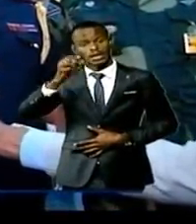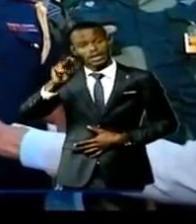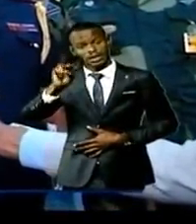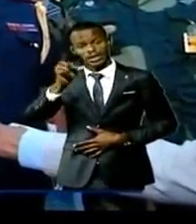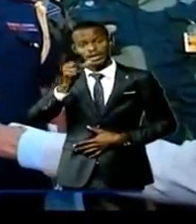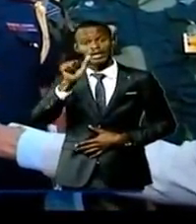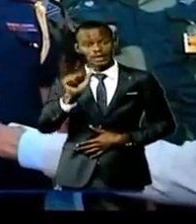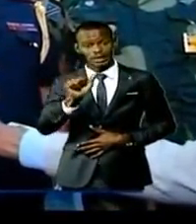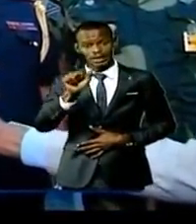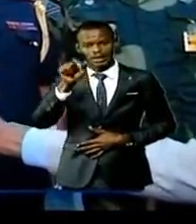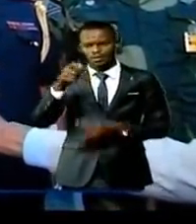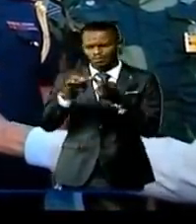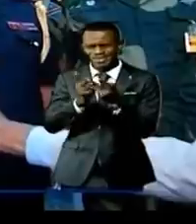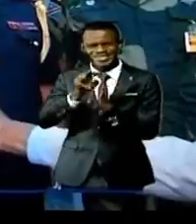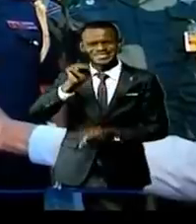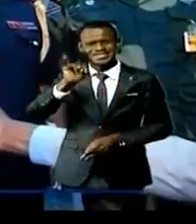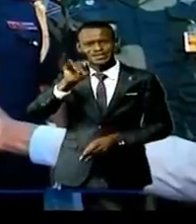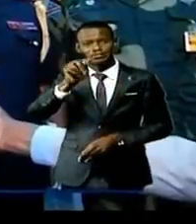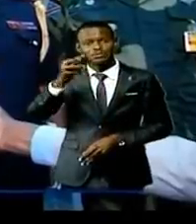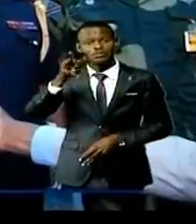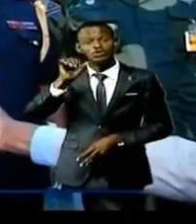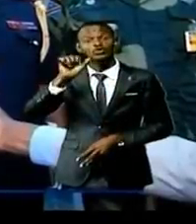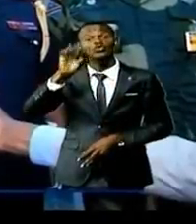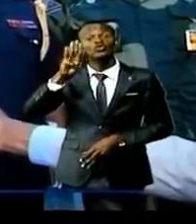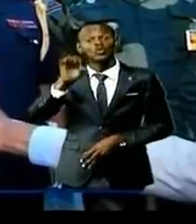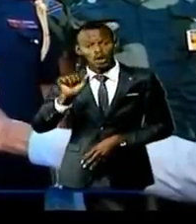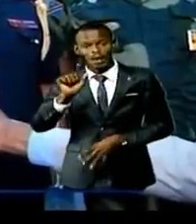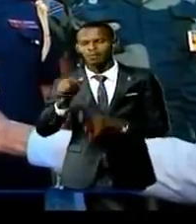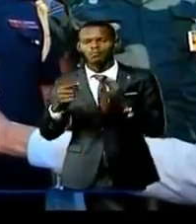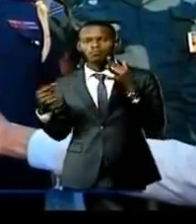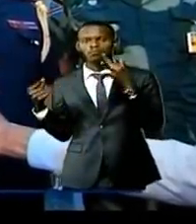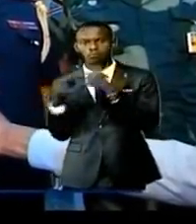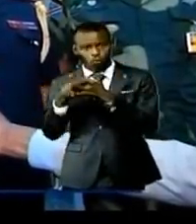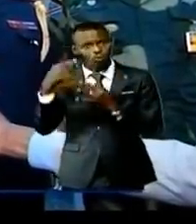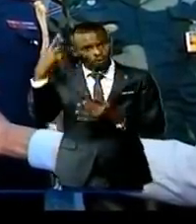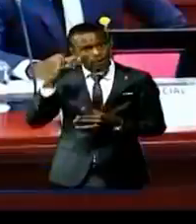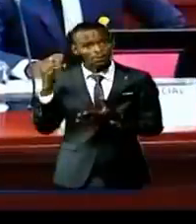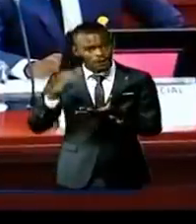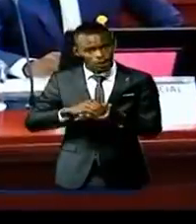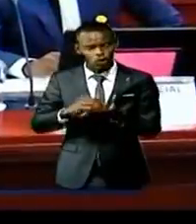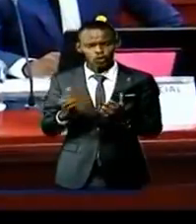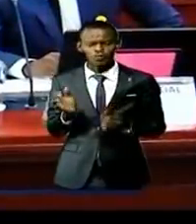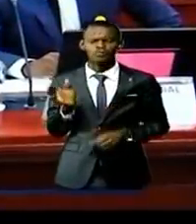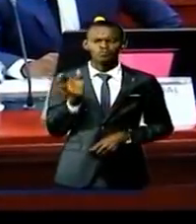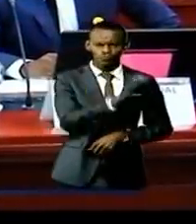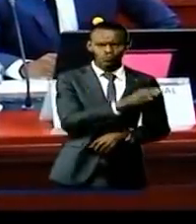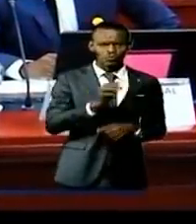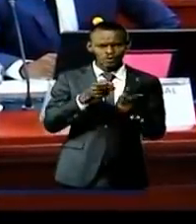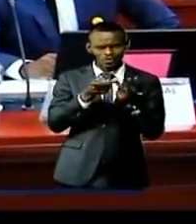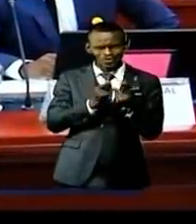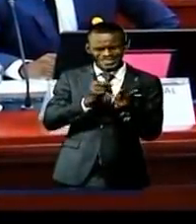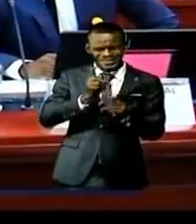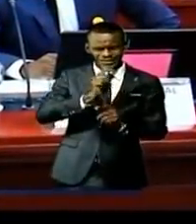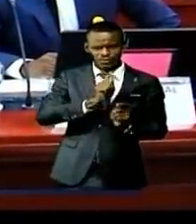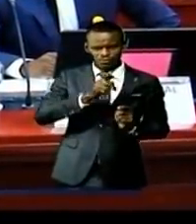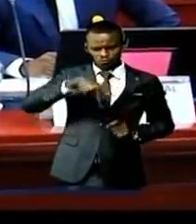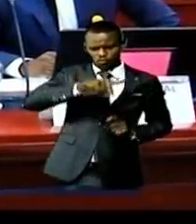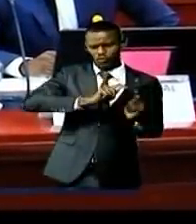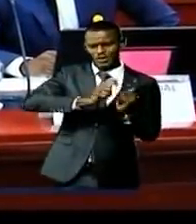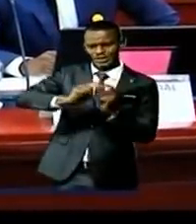la situation des groupes armés dans le Tanganyika et